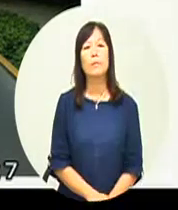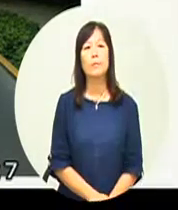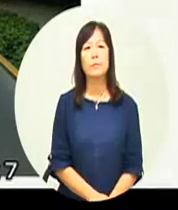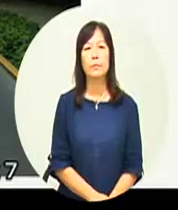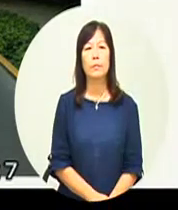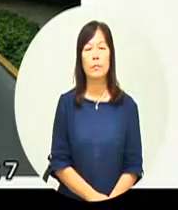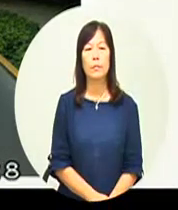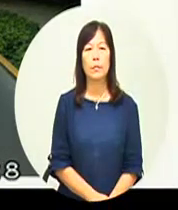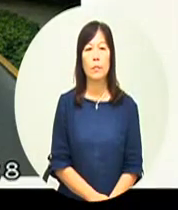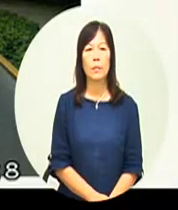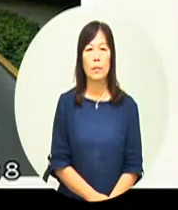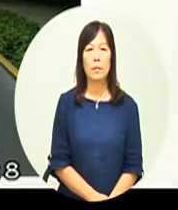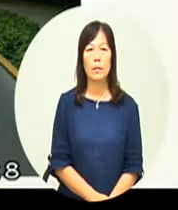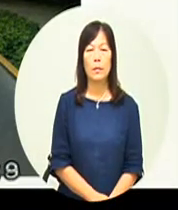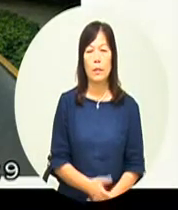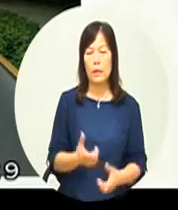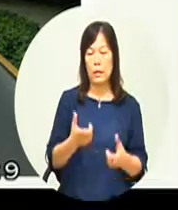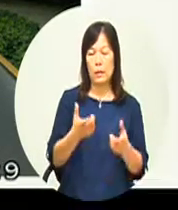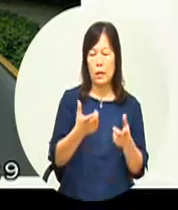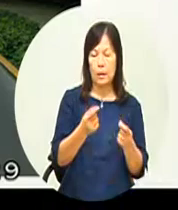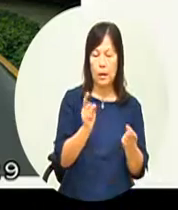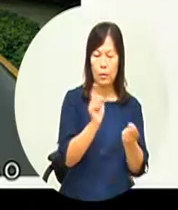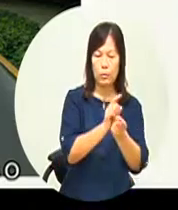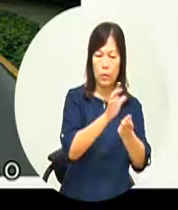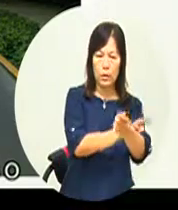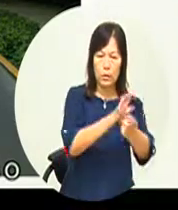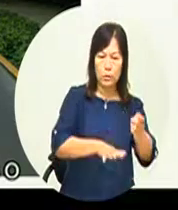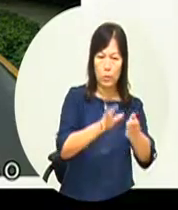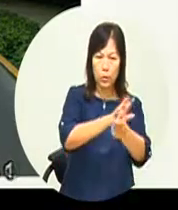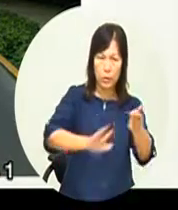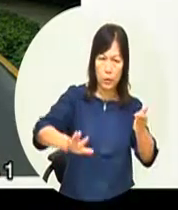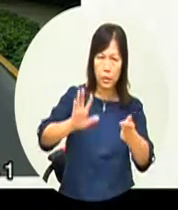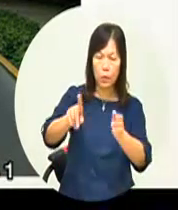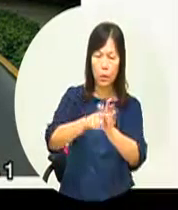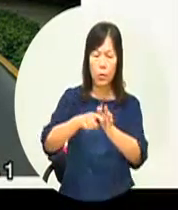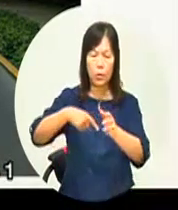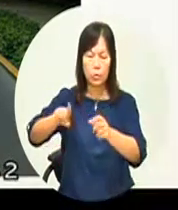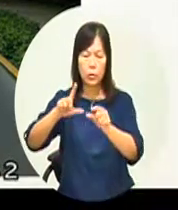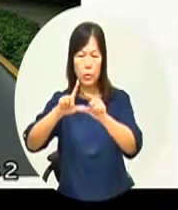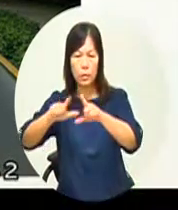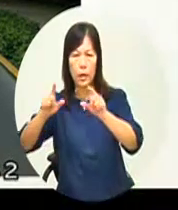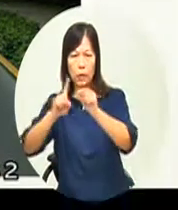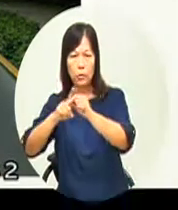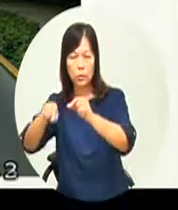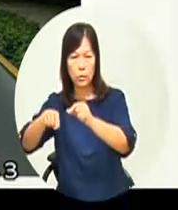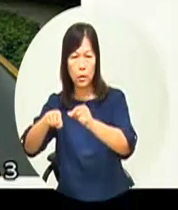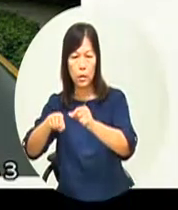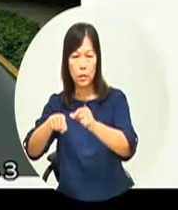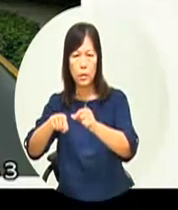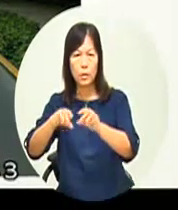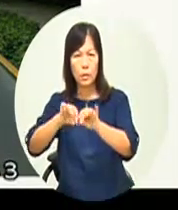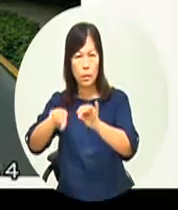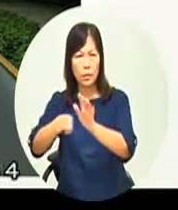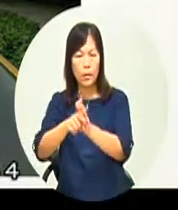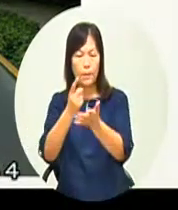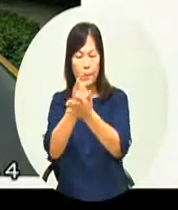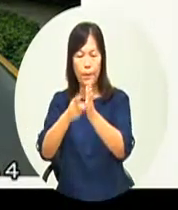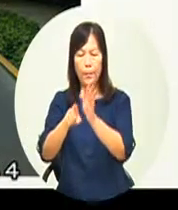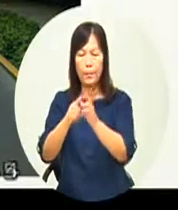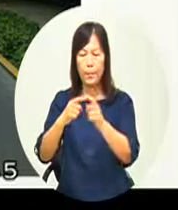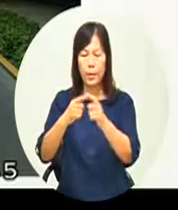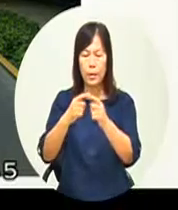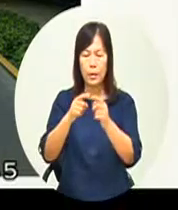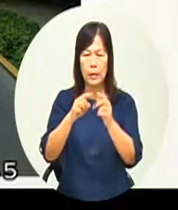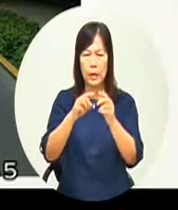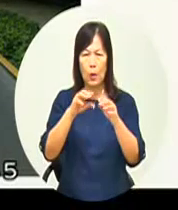造成左营区在往这个大中路的这个方向的地方，几乎每到交通